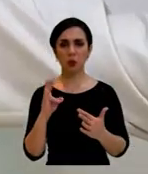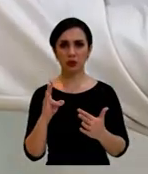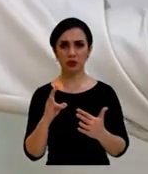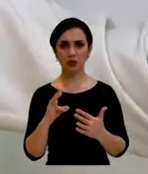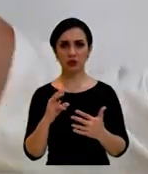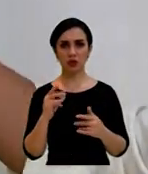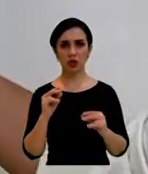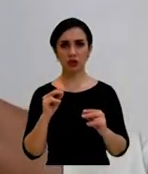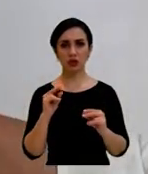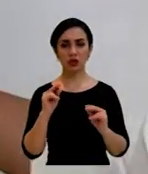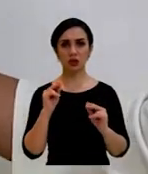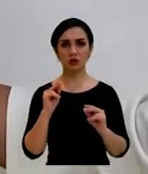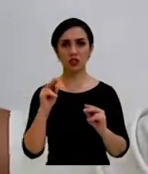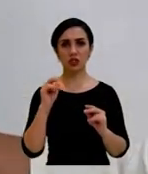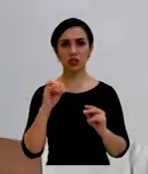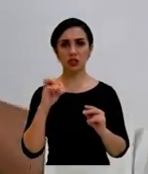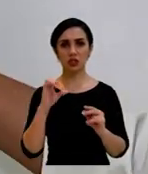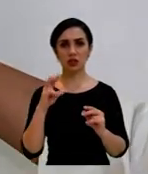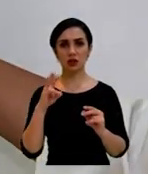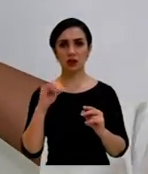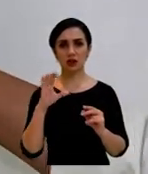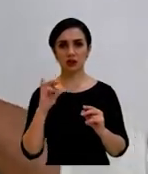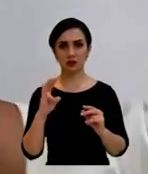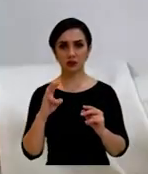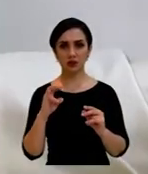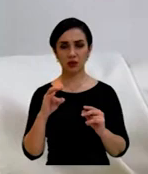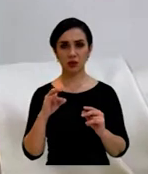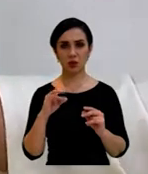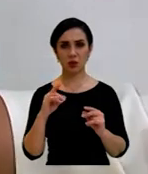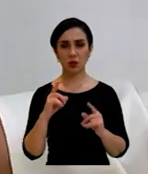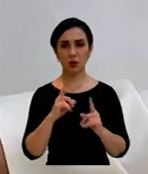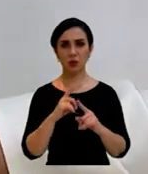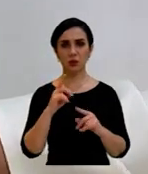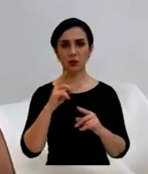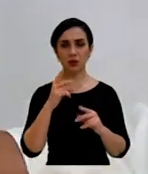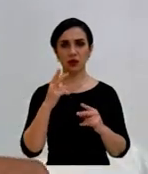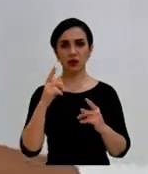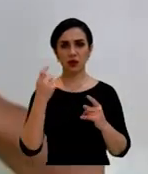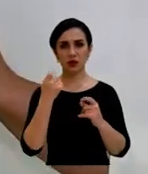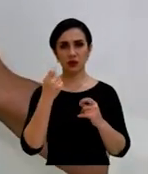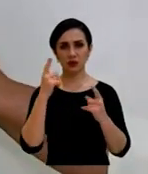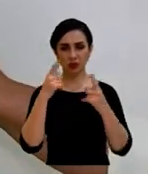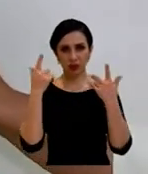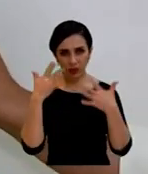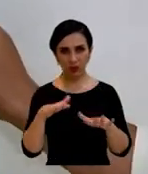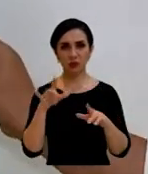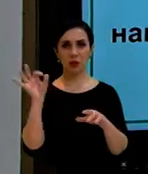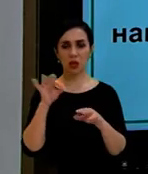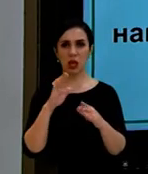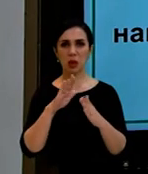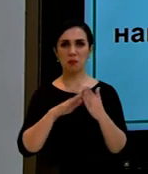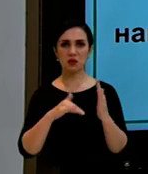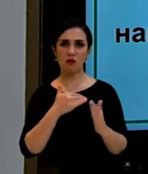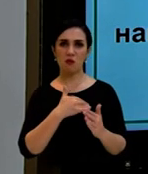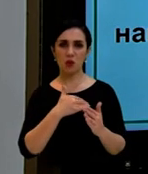сейчас славный час лавин упрям наивен безволен